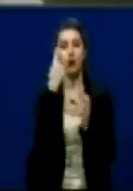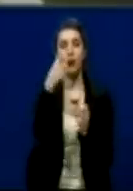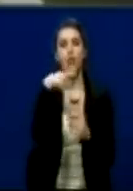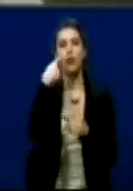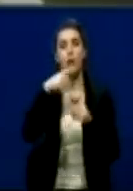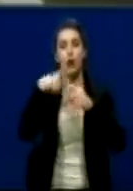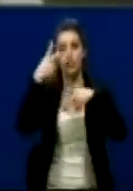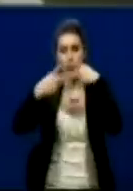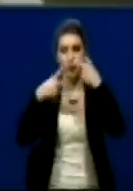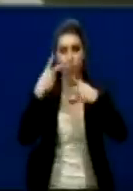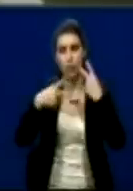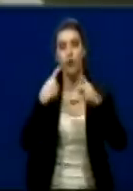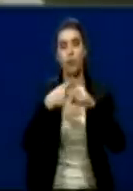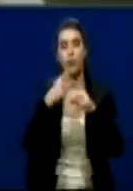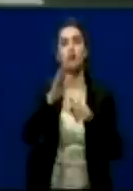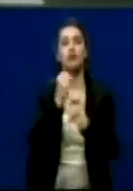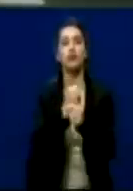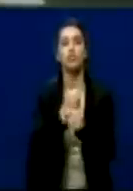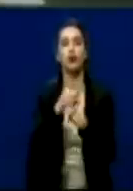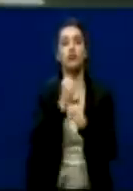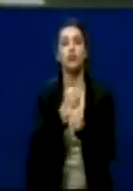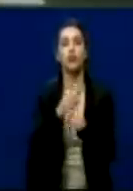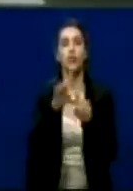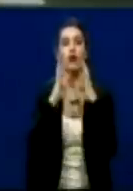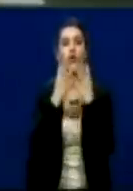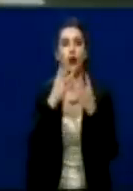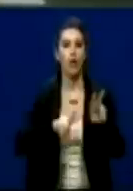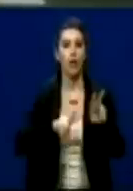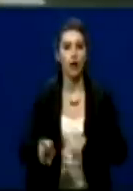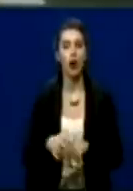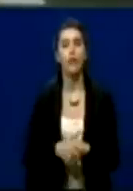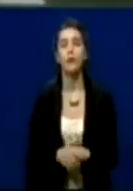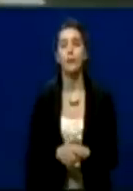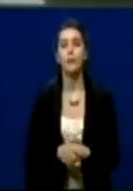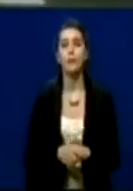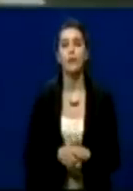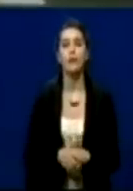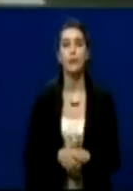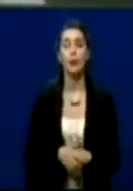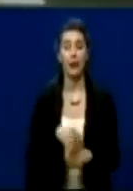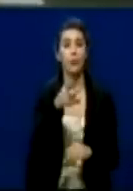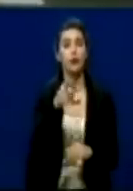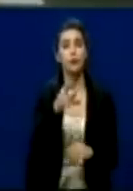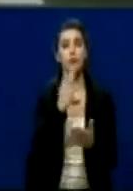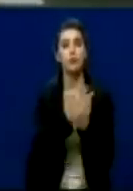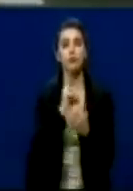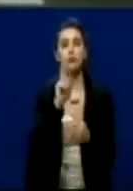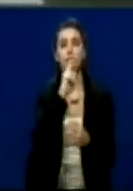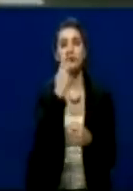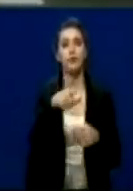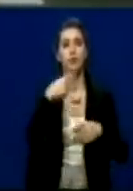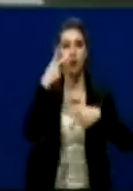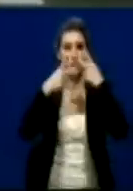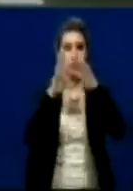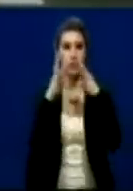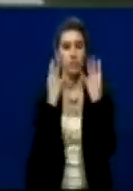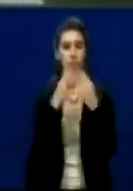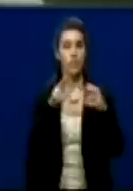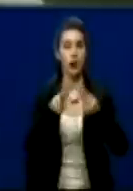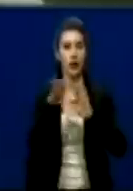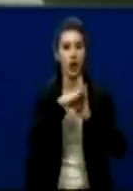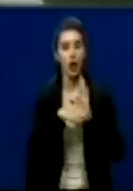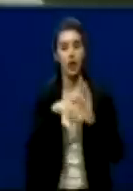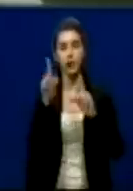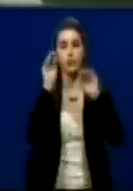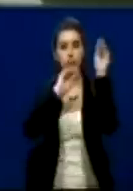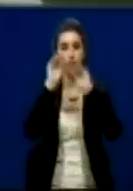dhe për cilën e punës së. Pra, jemi thirrur nga Komisioni për Legjislacion për t'i bërë amandamentet për vetëm 2 orë.